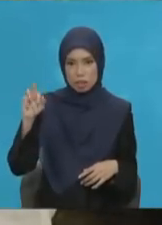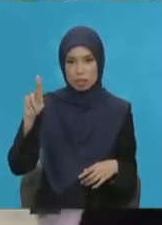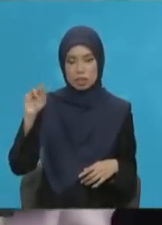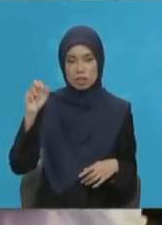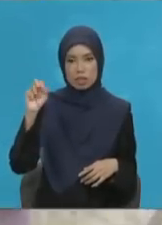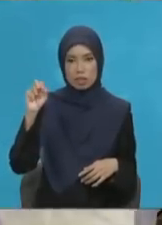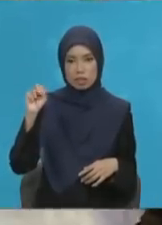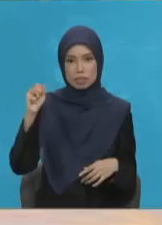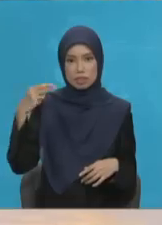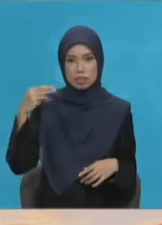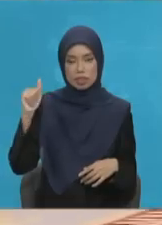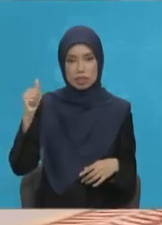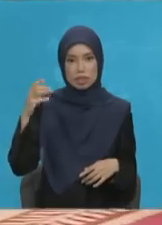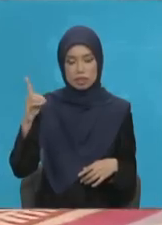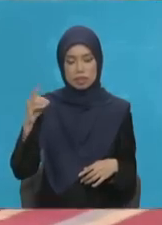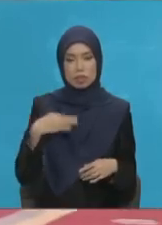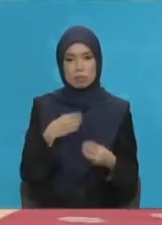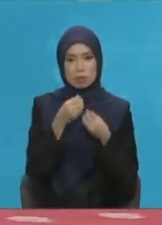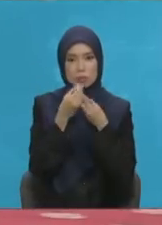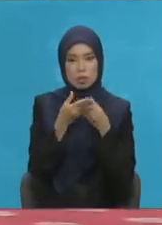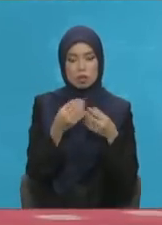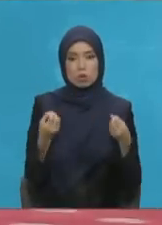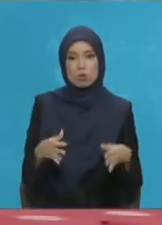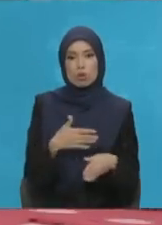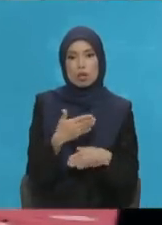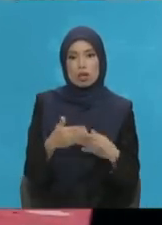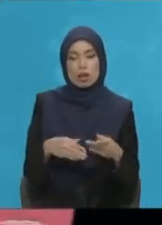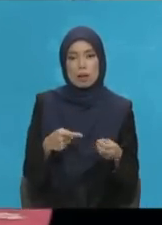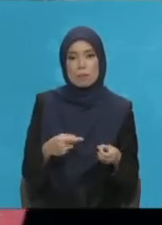diraja dan pertunangan di Raja telah disembahkan